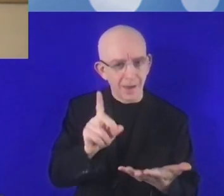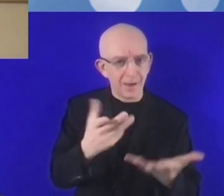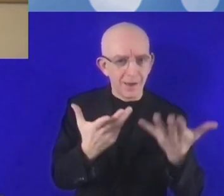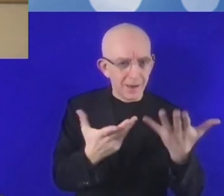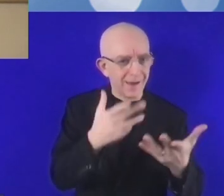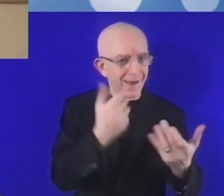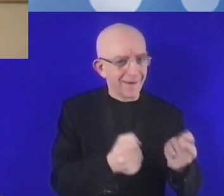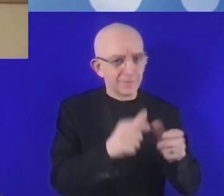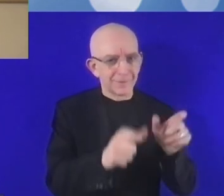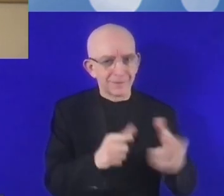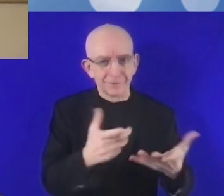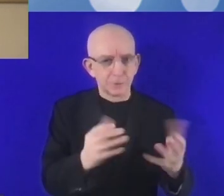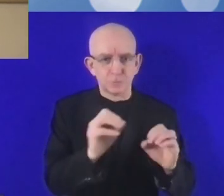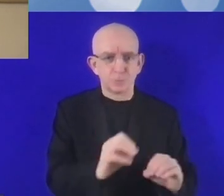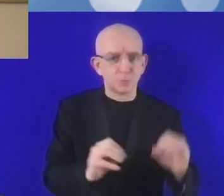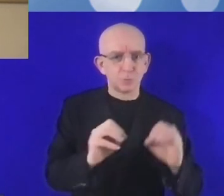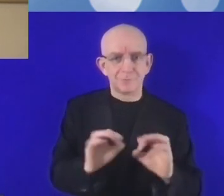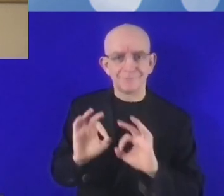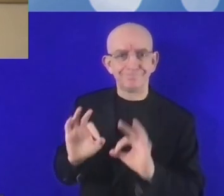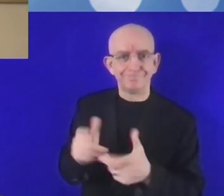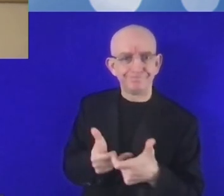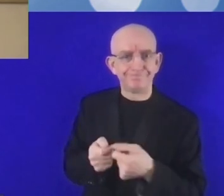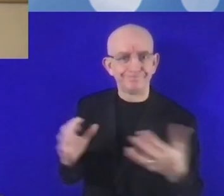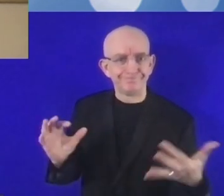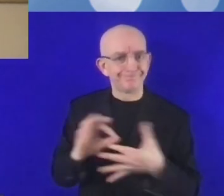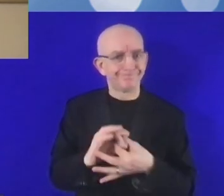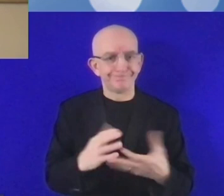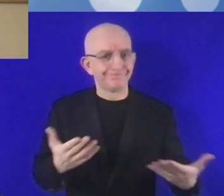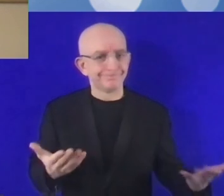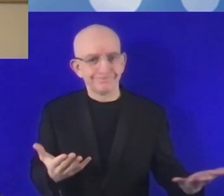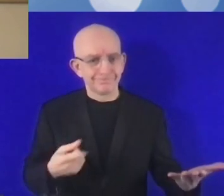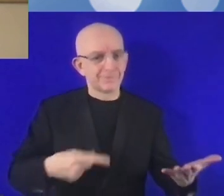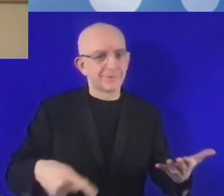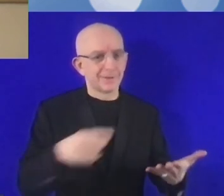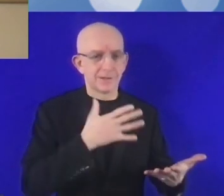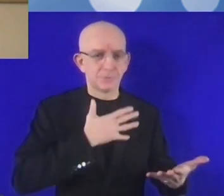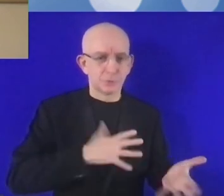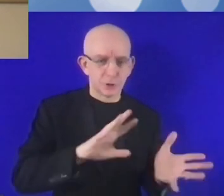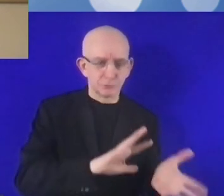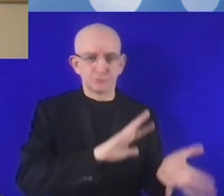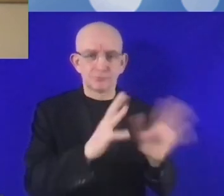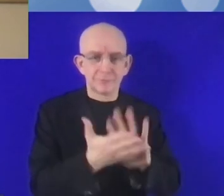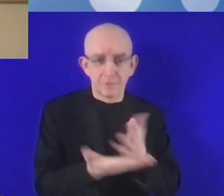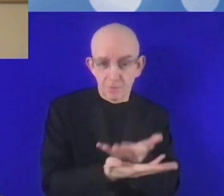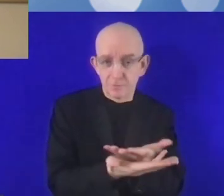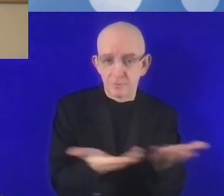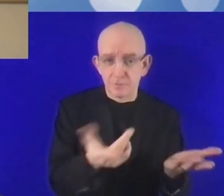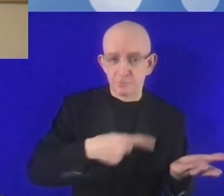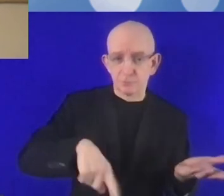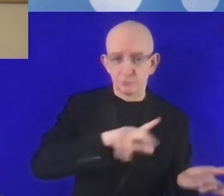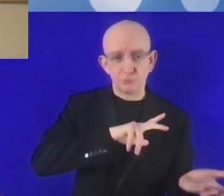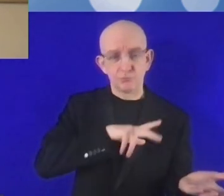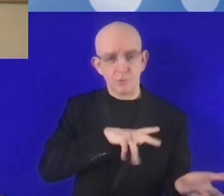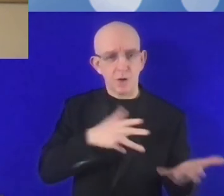以使用互联网，他们没有接触到互联网。互联网可以能够把